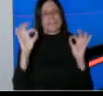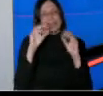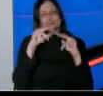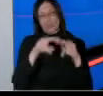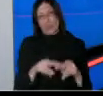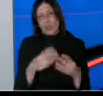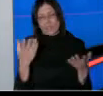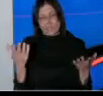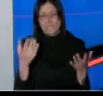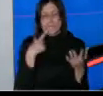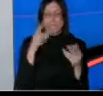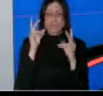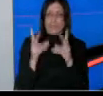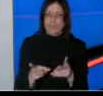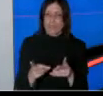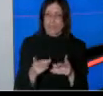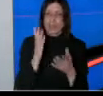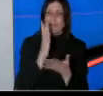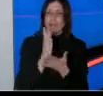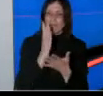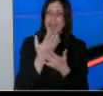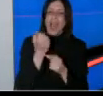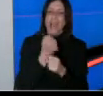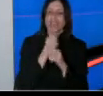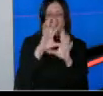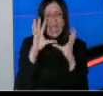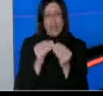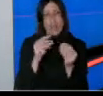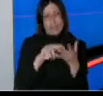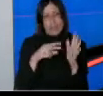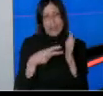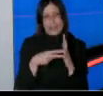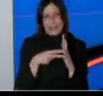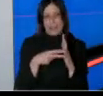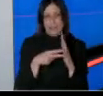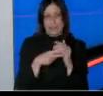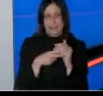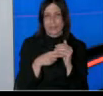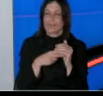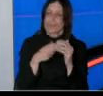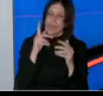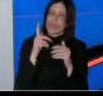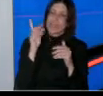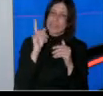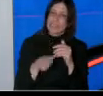כמו שאומרים, ולכן אפשר כבר, אתה יודע, לעשות הכל מהכל פוליטיקה. אבל גם